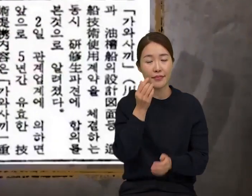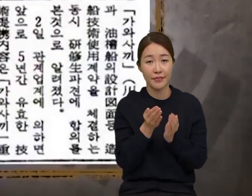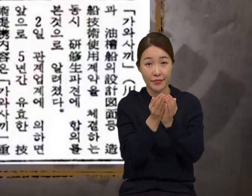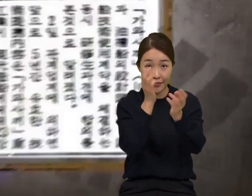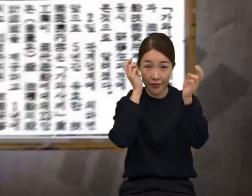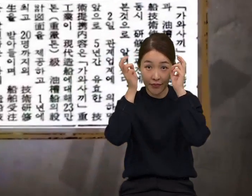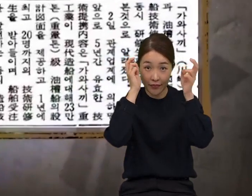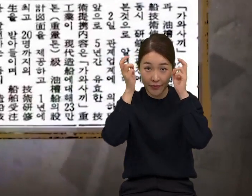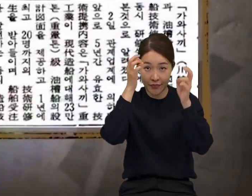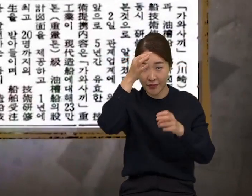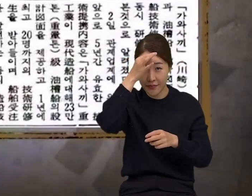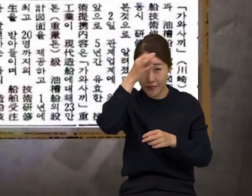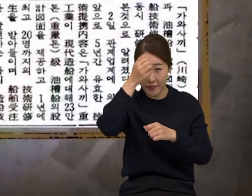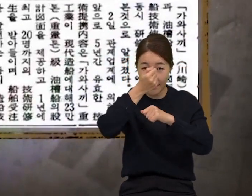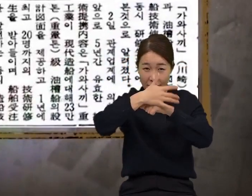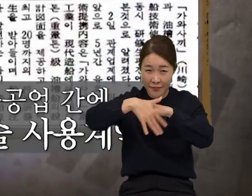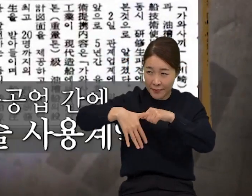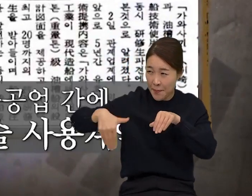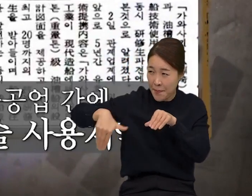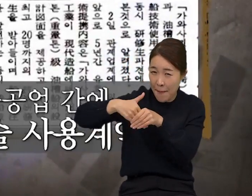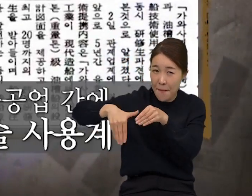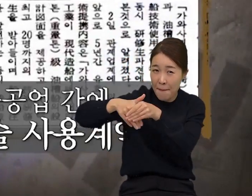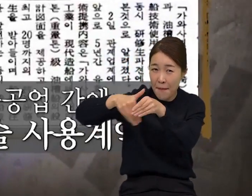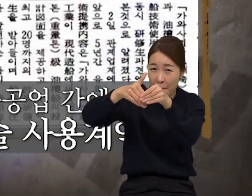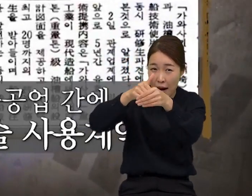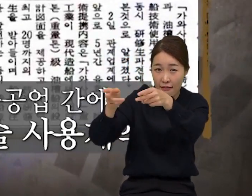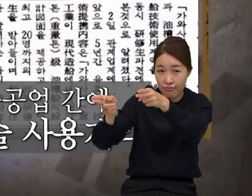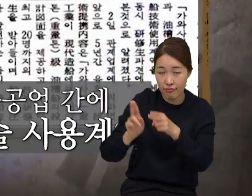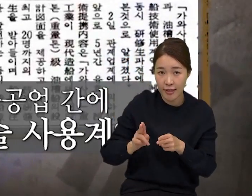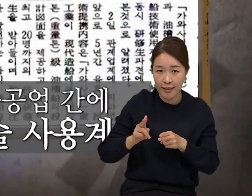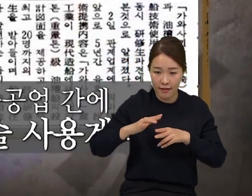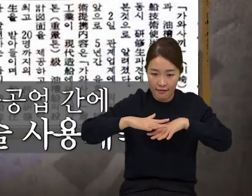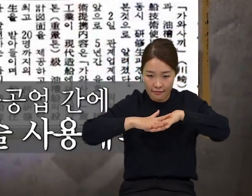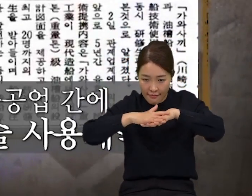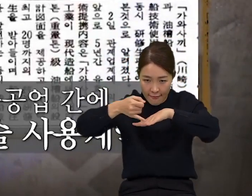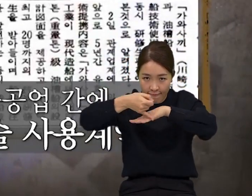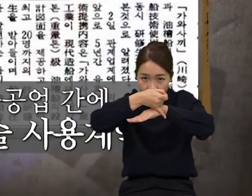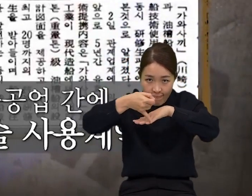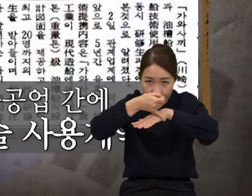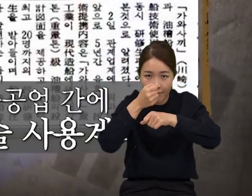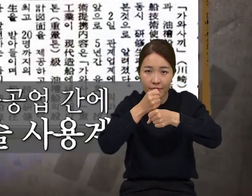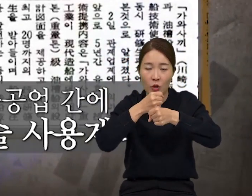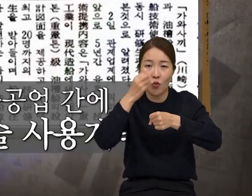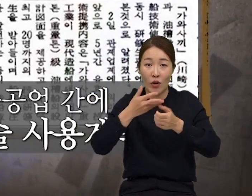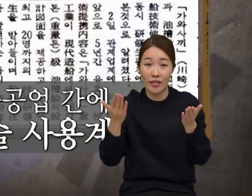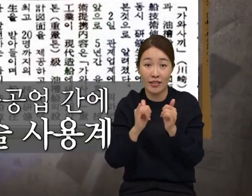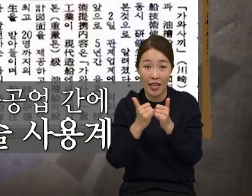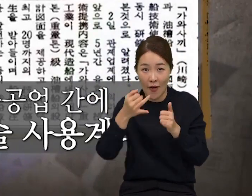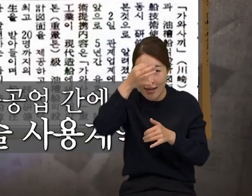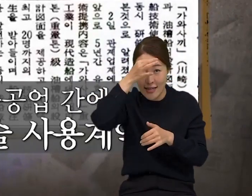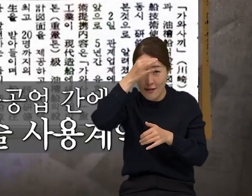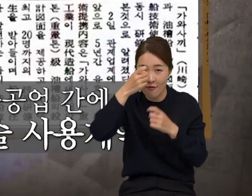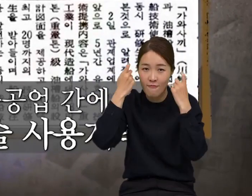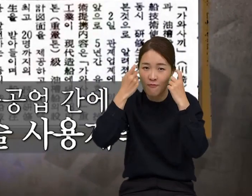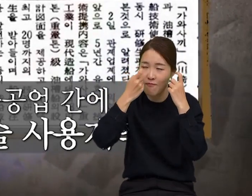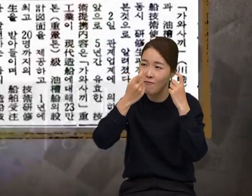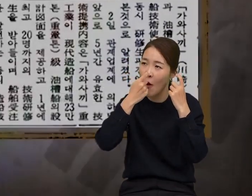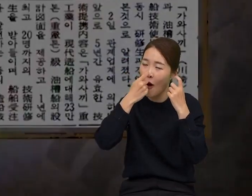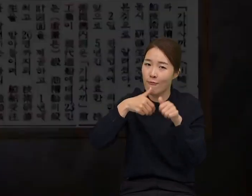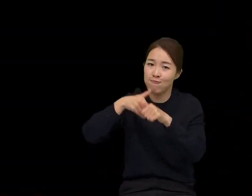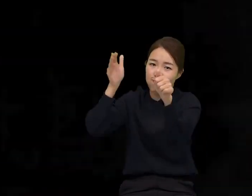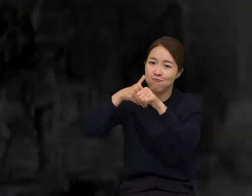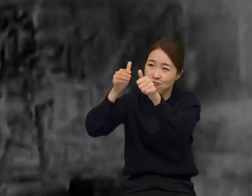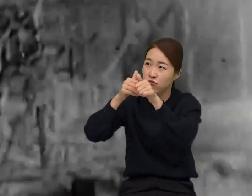일본의 조선회사와 기술 제휴를 맺어 설계 도면을 얻고 또 사원들을 기술 연수 보내면서 큰 도움을